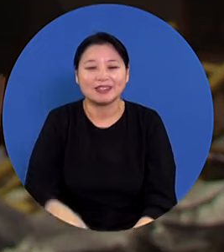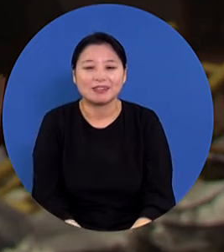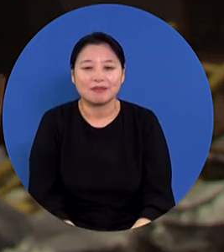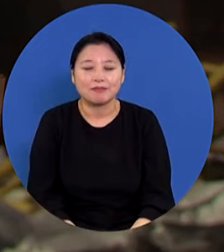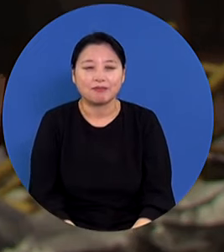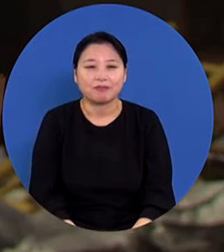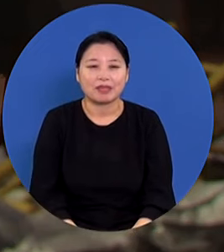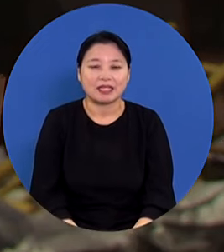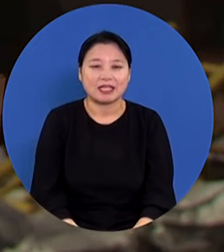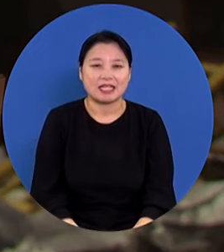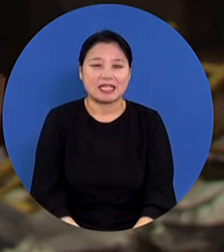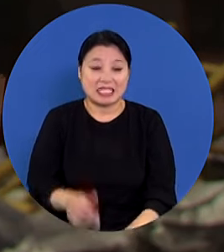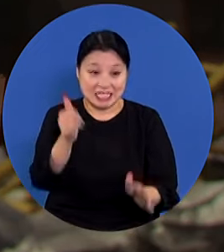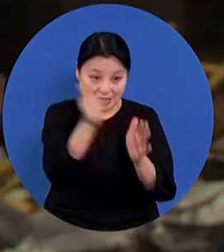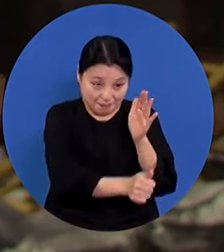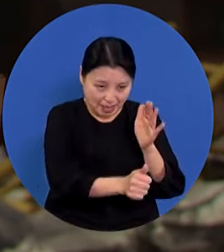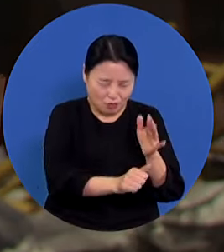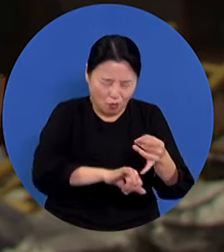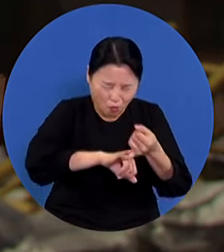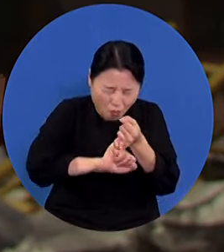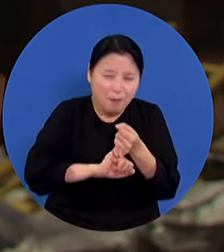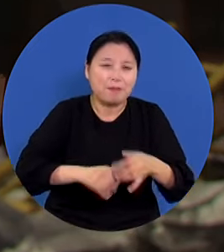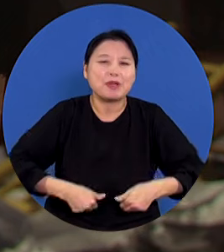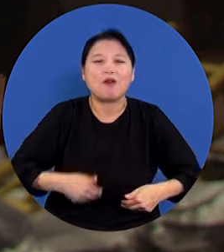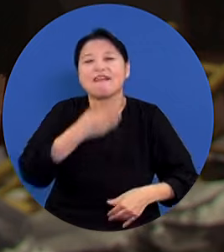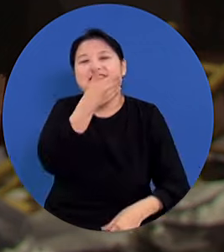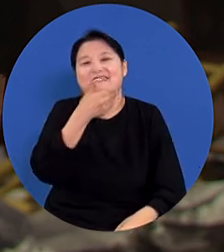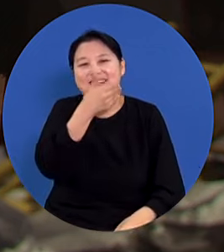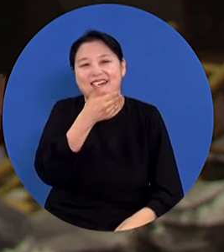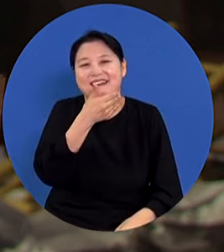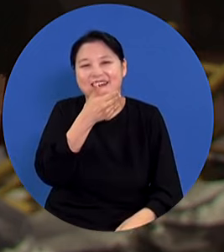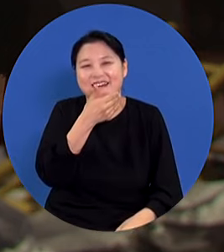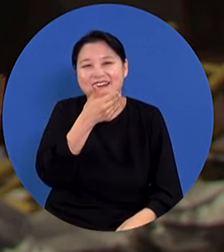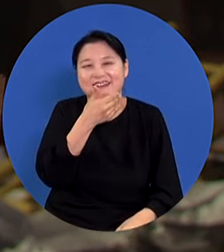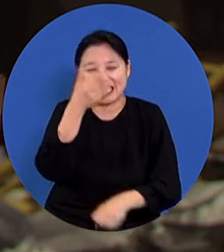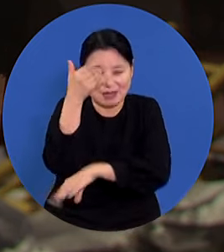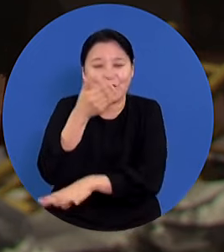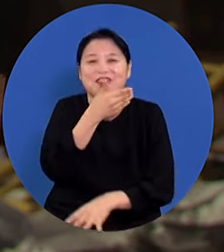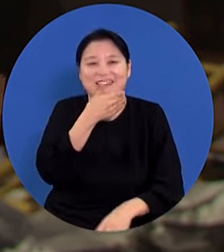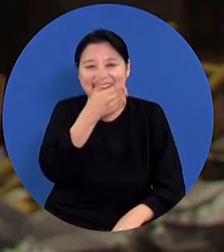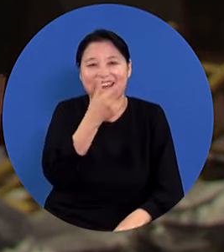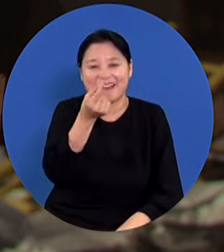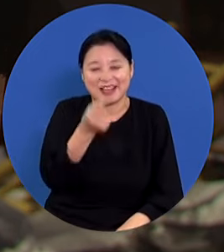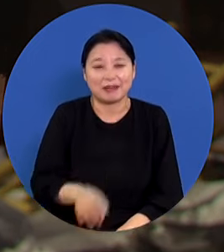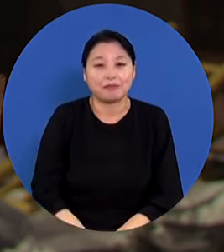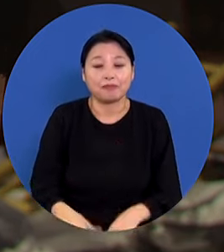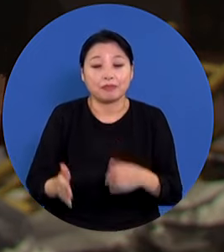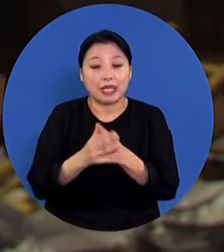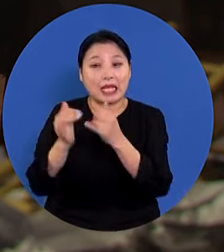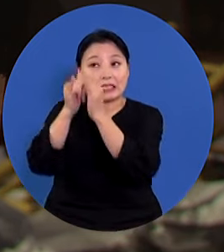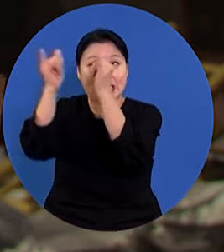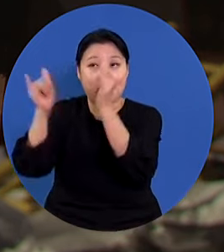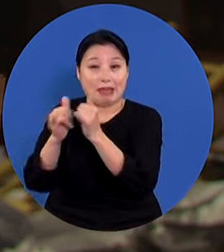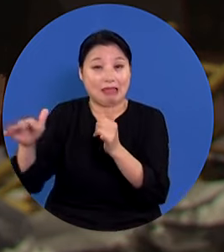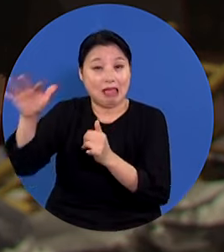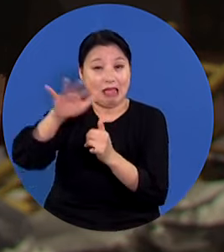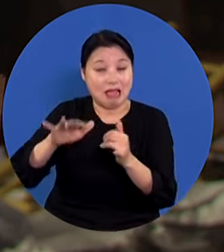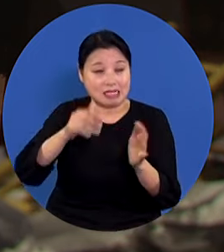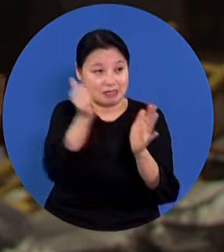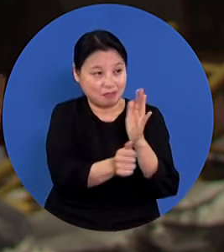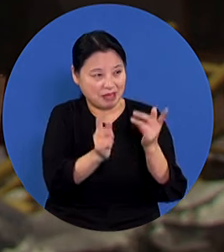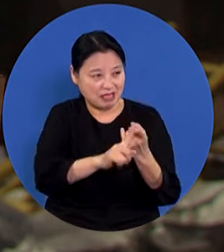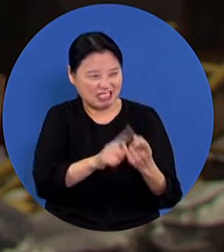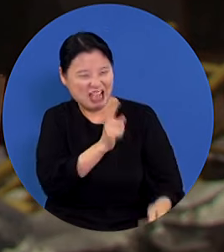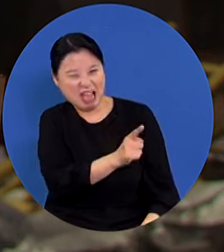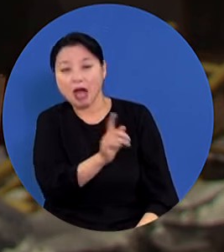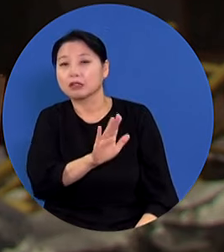예. 필수 자양분이다 예, 예, 실패는. 예, 예. 근데 또 그러자면 사회 전체가 그 실패를 용인할 뿐만 아니라 조금